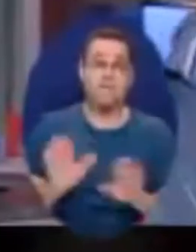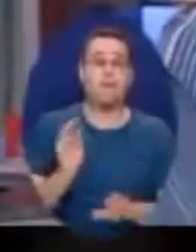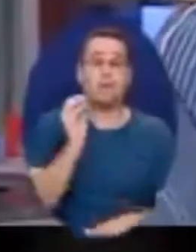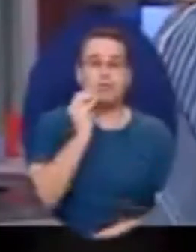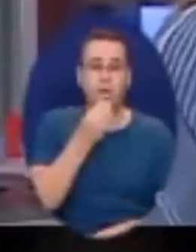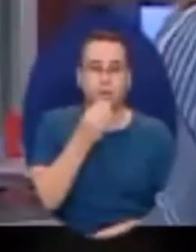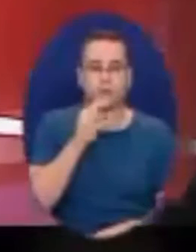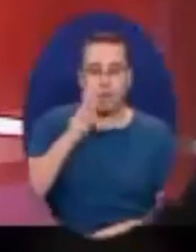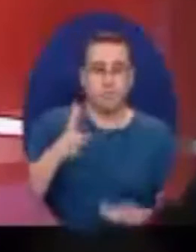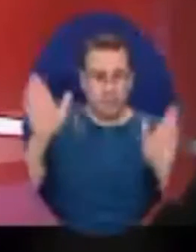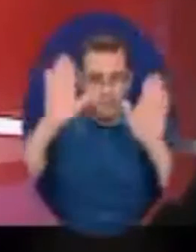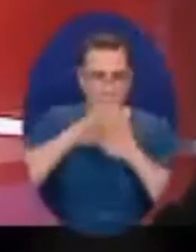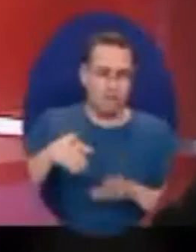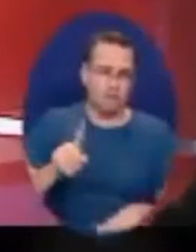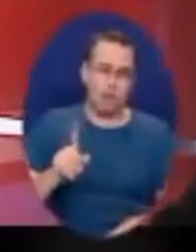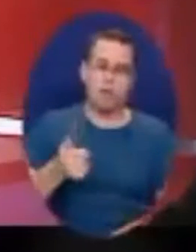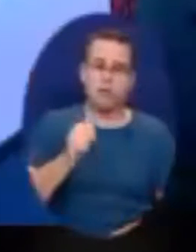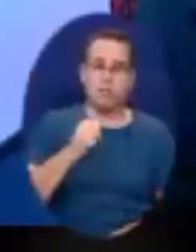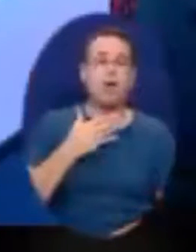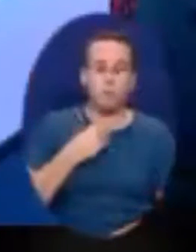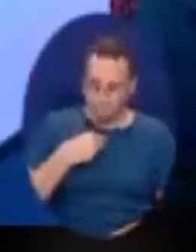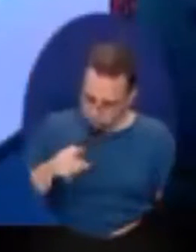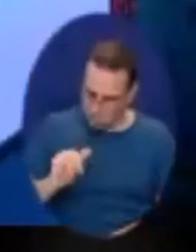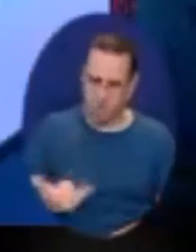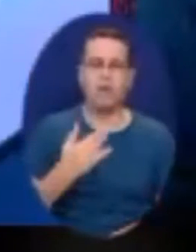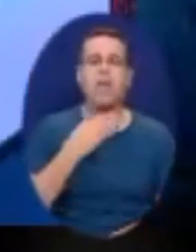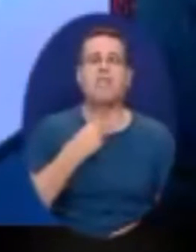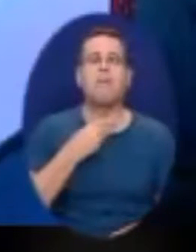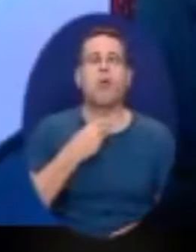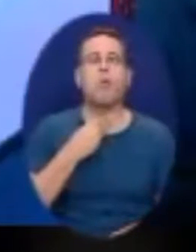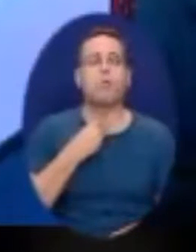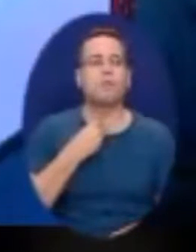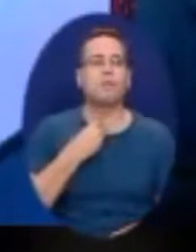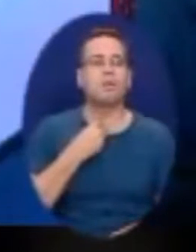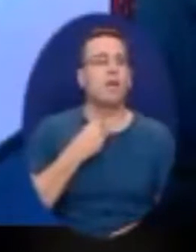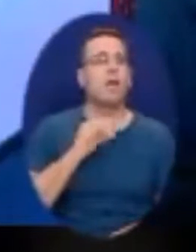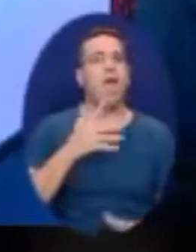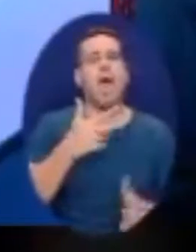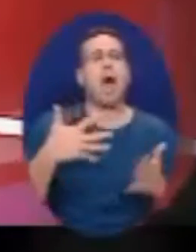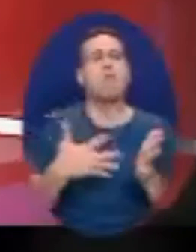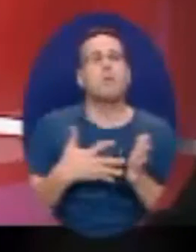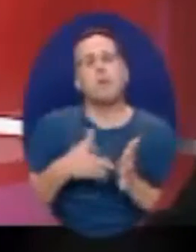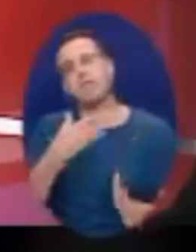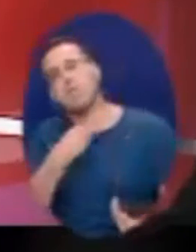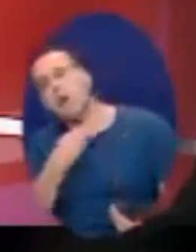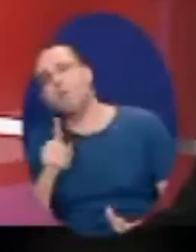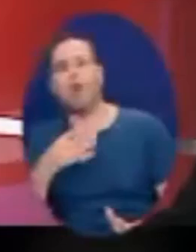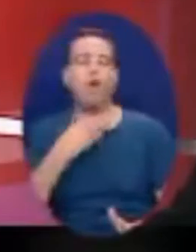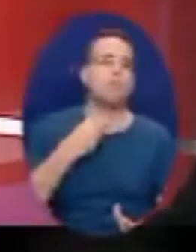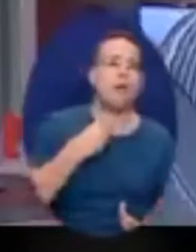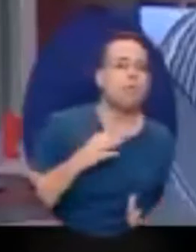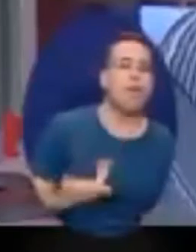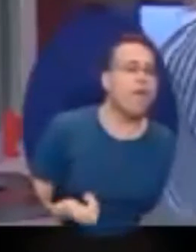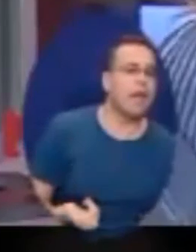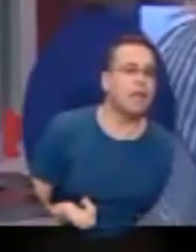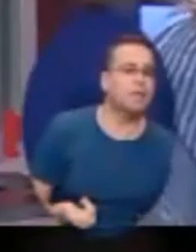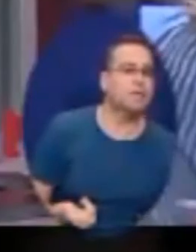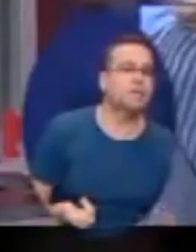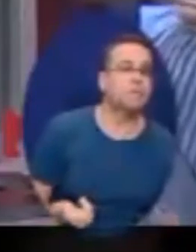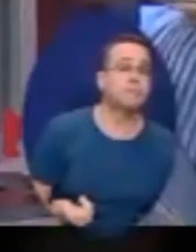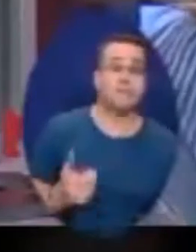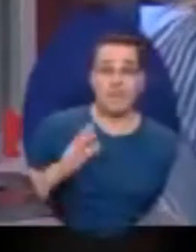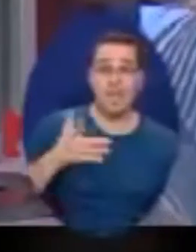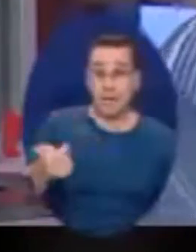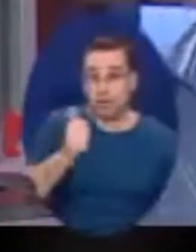אם זה בערב, זה לא בטוח התמכרות. זה התמכרות. כן? זו התמכרות. איך את מודדת אם זה התמכרות או לא? האם